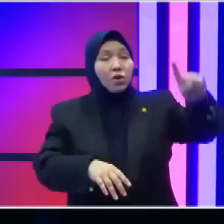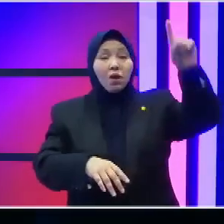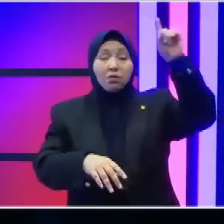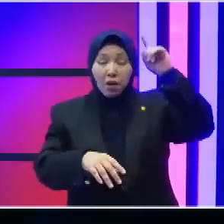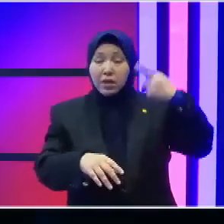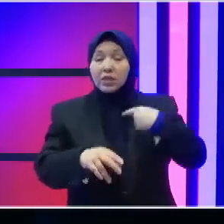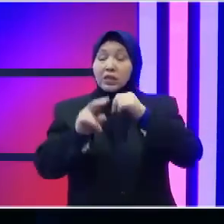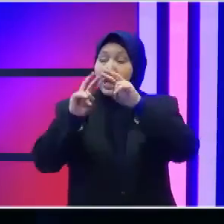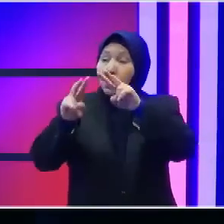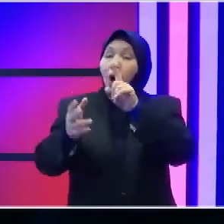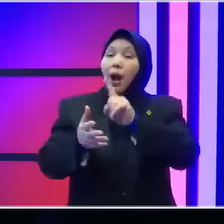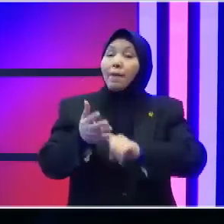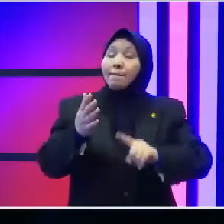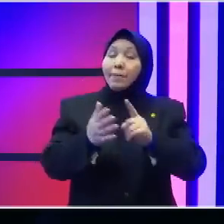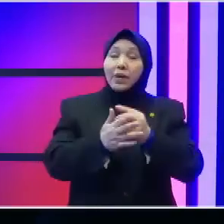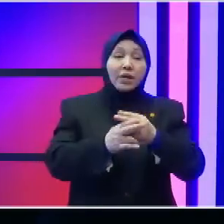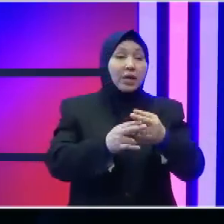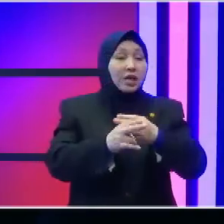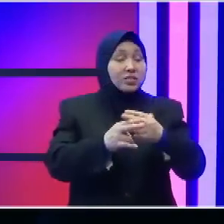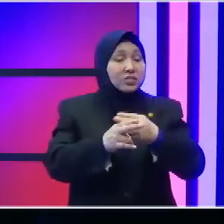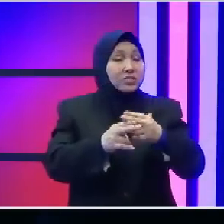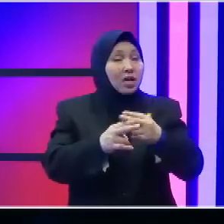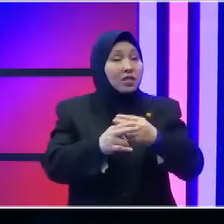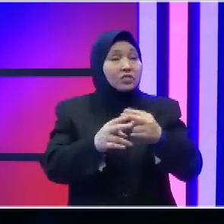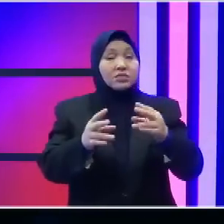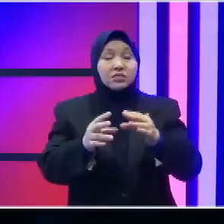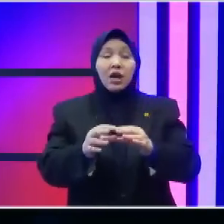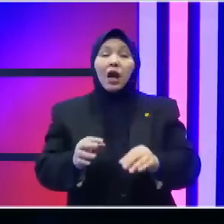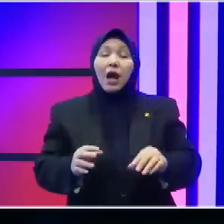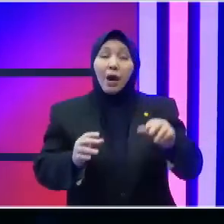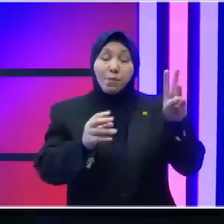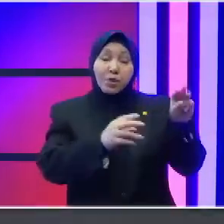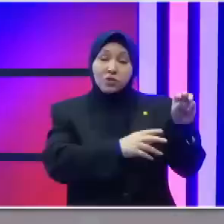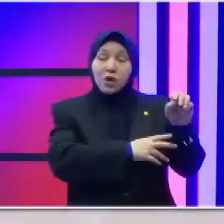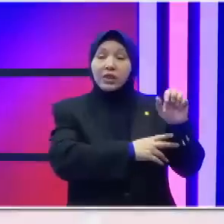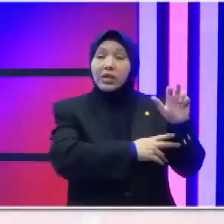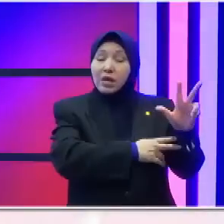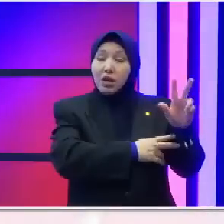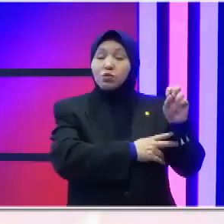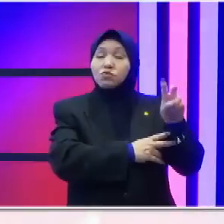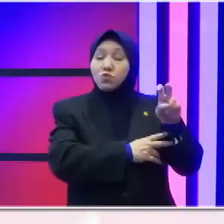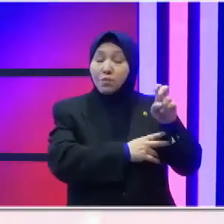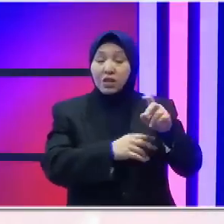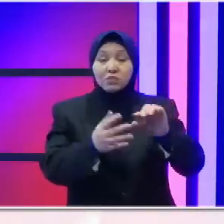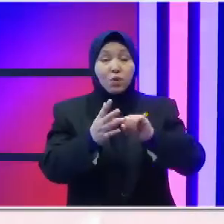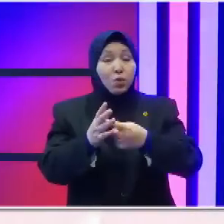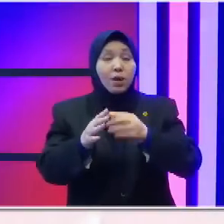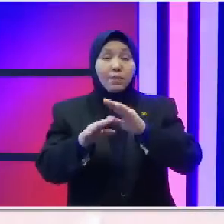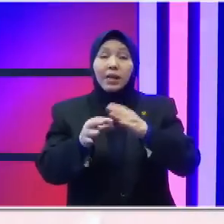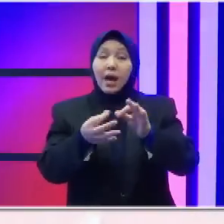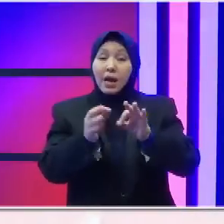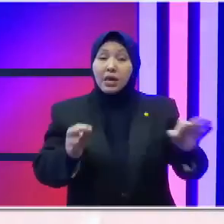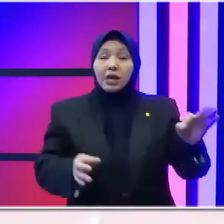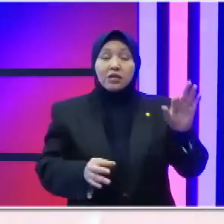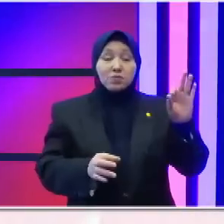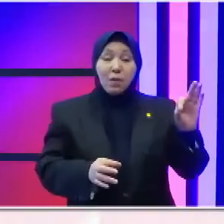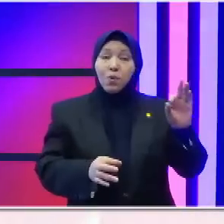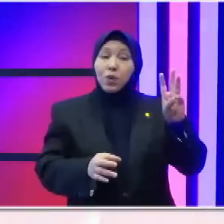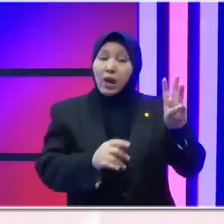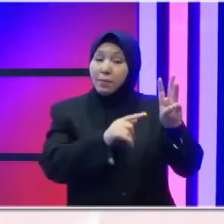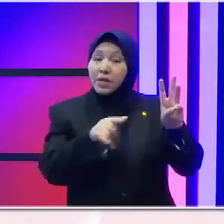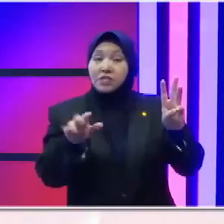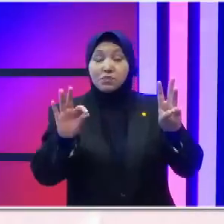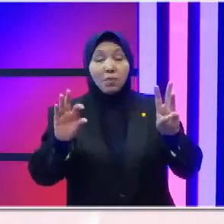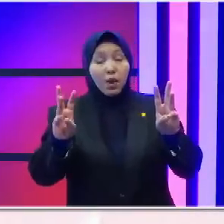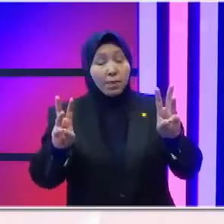Kita saksikan apakah ringkasan sinopsis halaman 312. Bermula daripada ayat yang ke-96 hingga 98 di